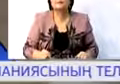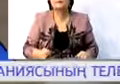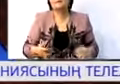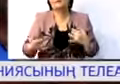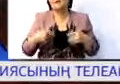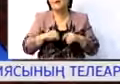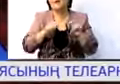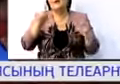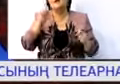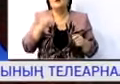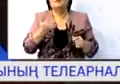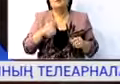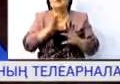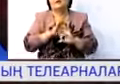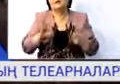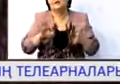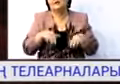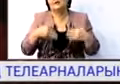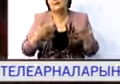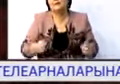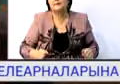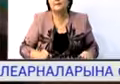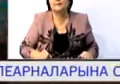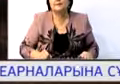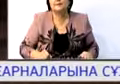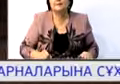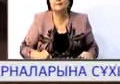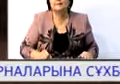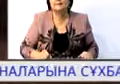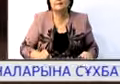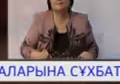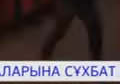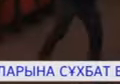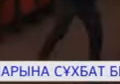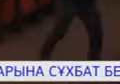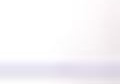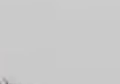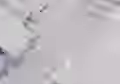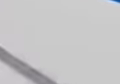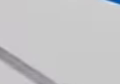білді сахнаны. Елгай Асылбек, Бекболат Әбденов, Қанат Махамбетов, Қызылорда телеарнасы.